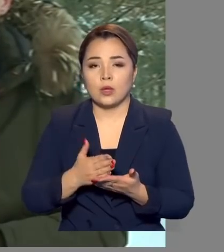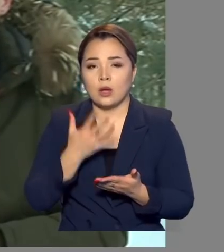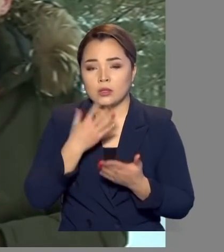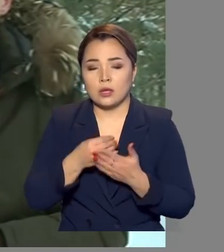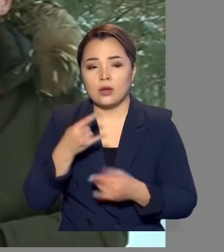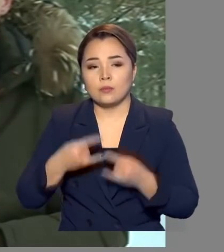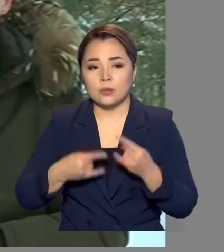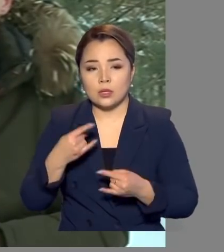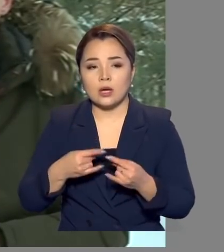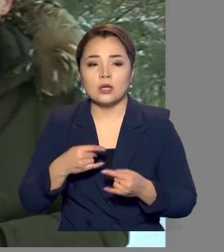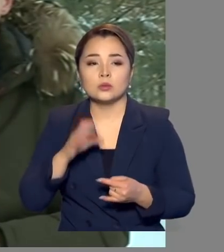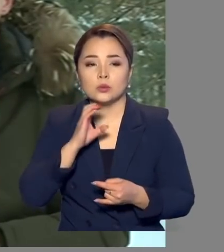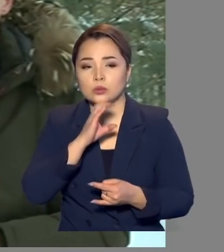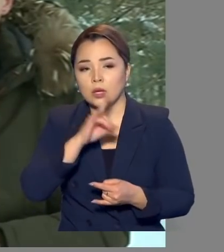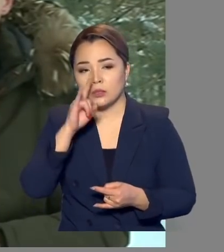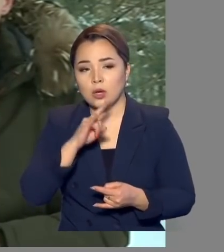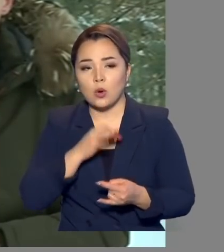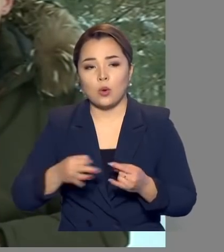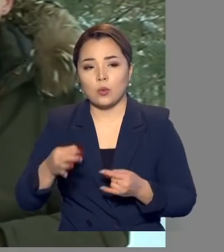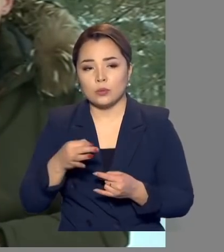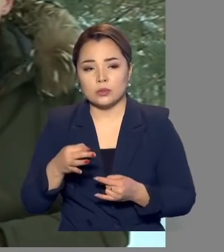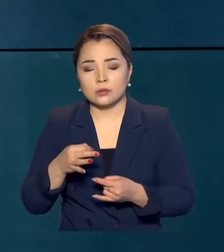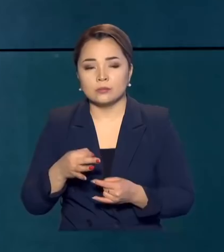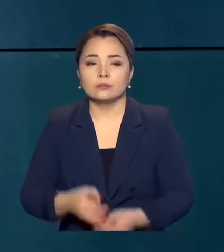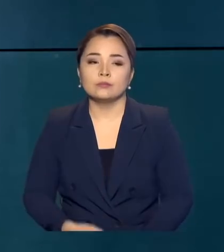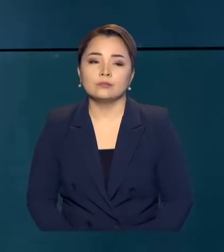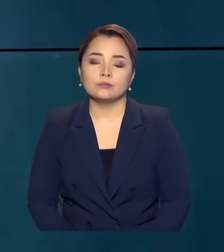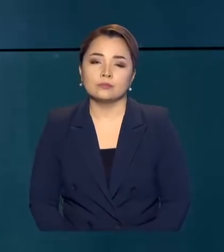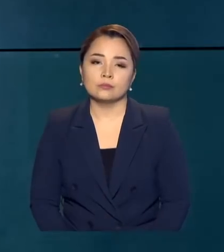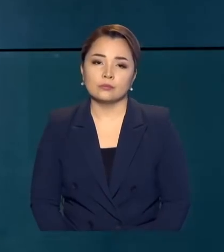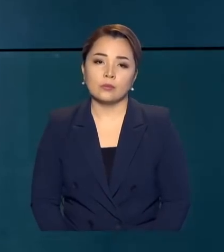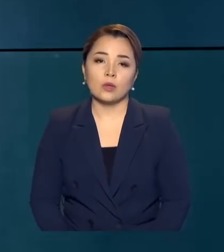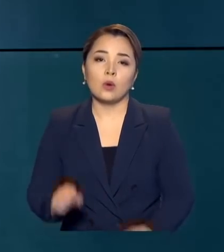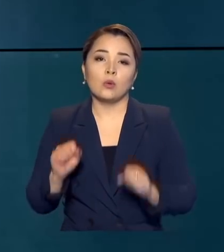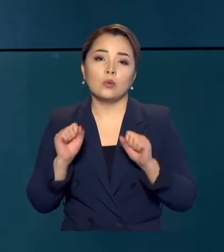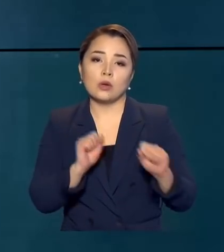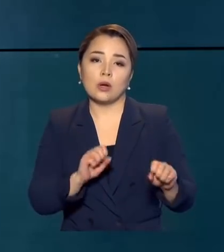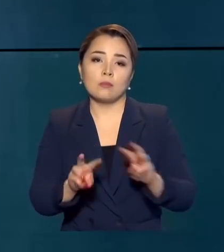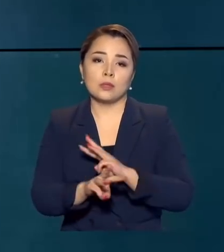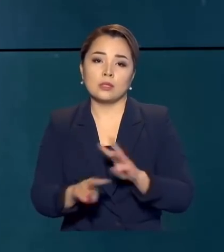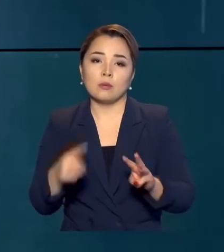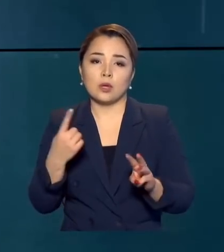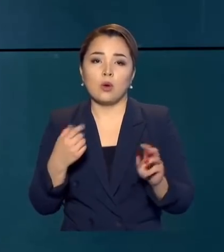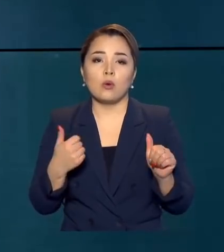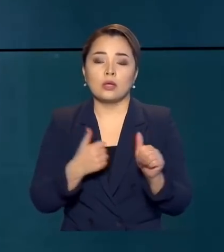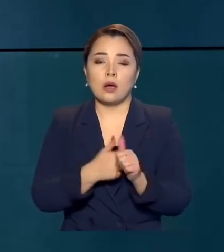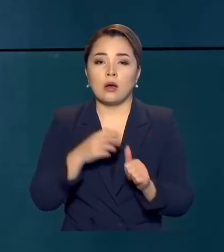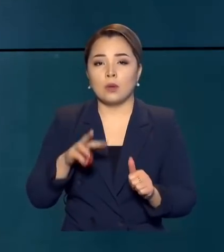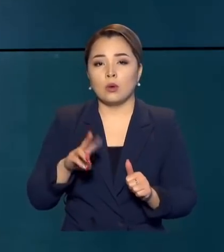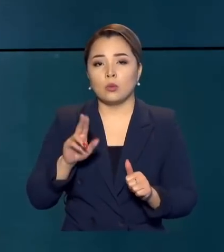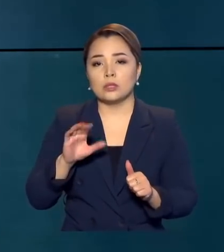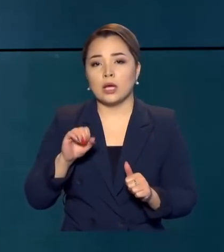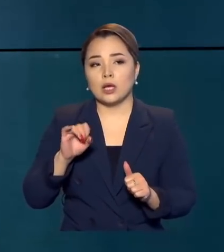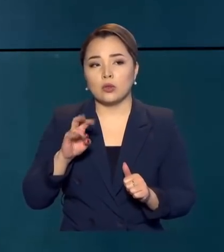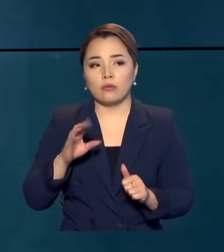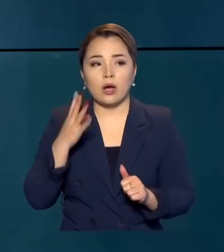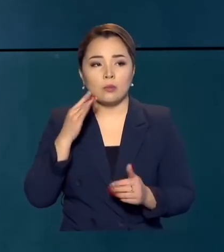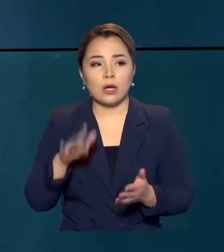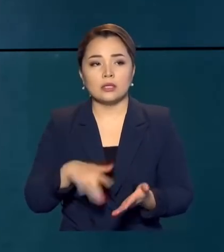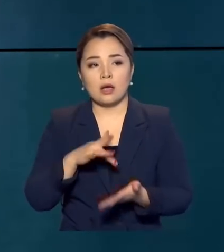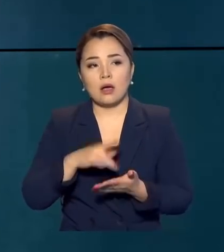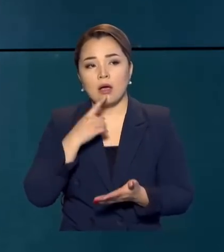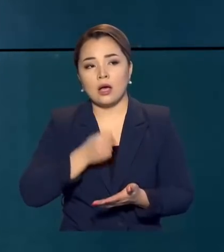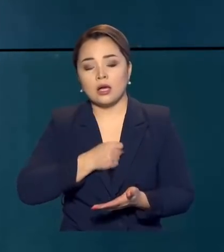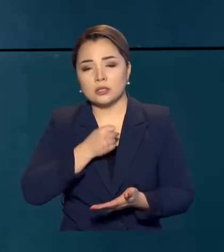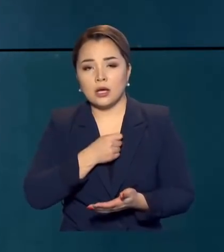Қазақстан өңірінен тікелей қосылған Нұрбол Балғабеков. Қорғаныс министрінің бірінші орынбасары Марат Құсайынов Алматы қаласындағы